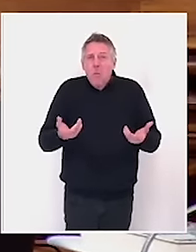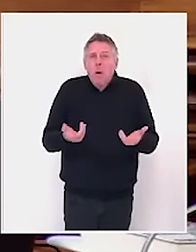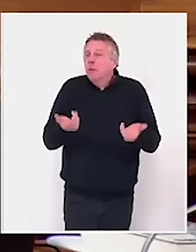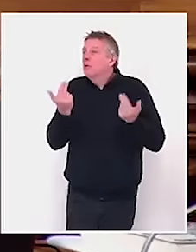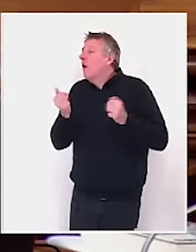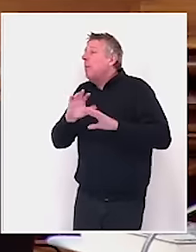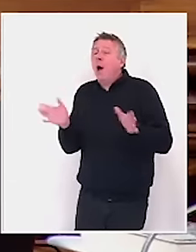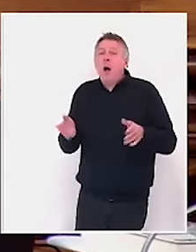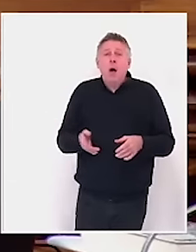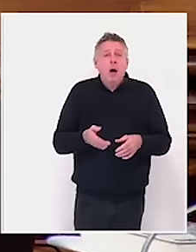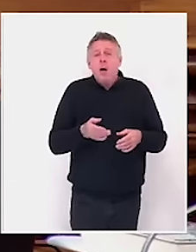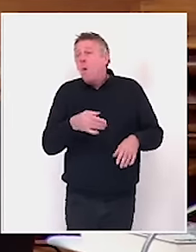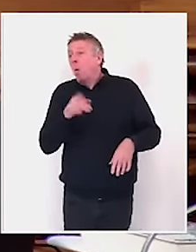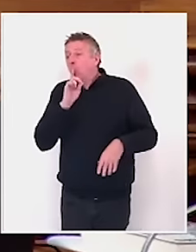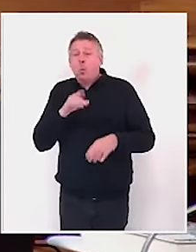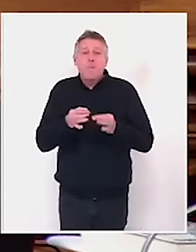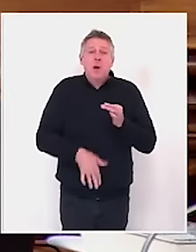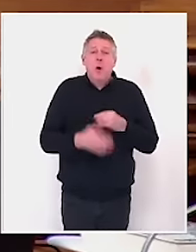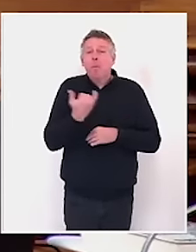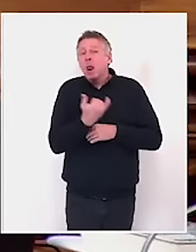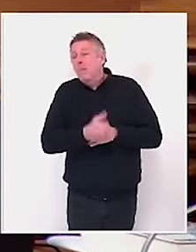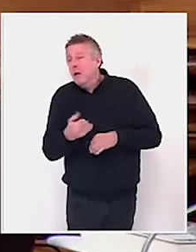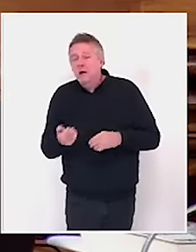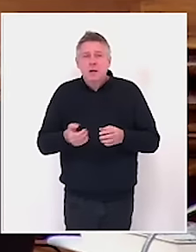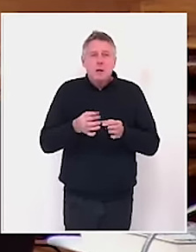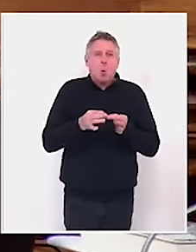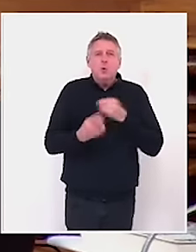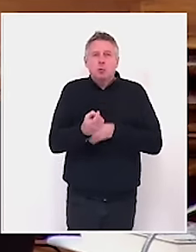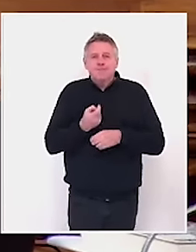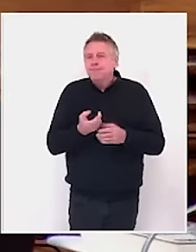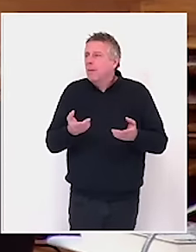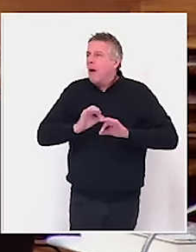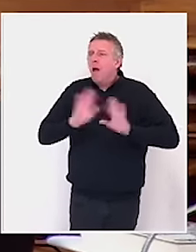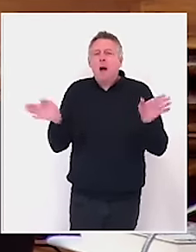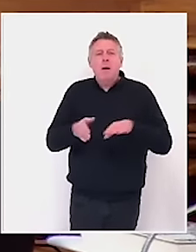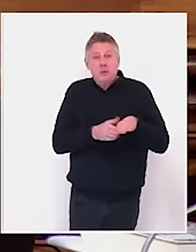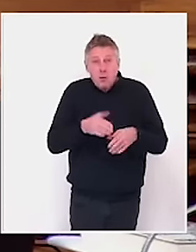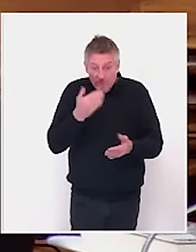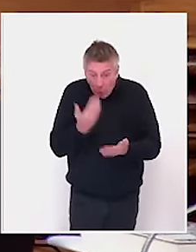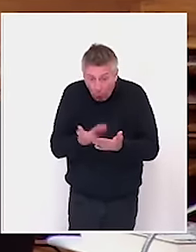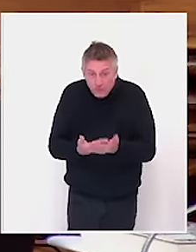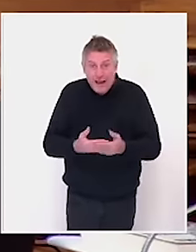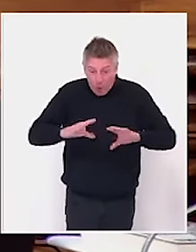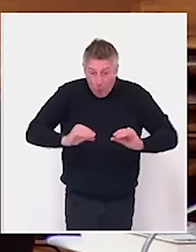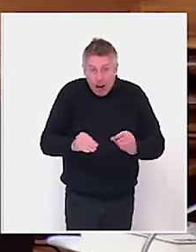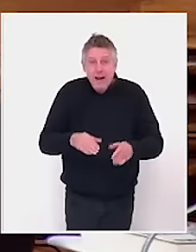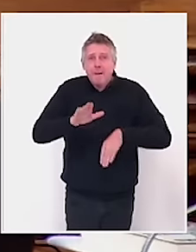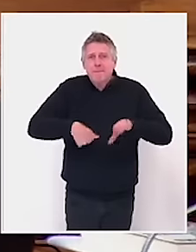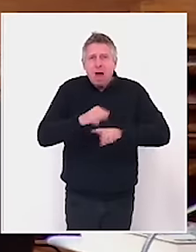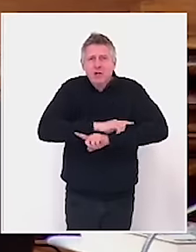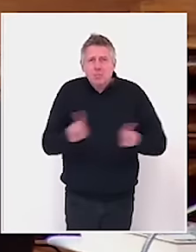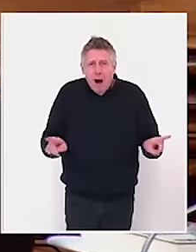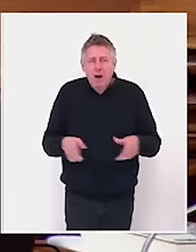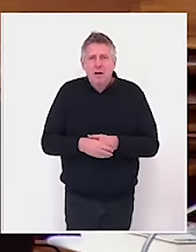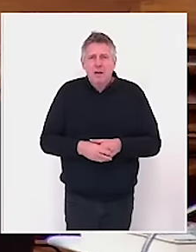et sans en faire le bilan, sans essayer de tirer des conclusions. Donc il y a bien à un moment donné, faire un constat que ça ne fonctionne pas ou que cette